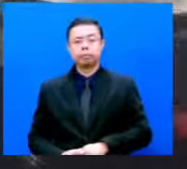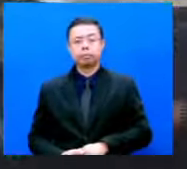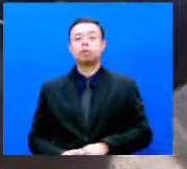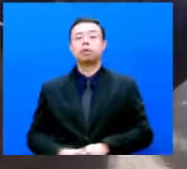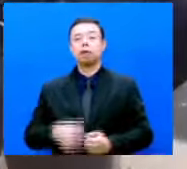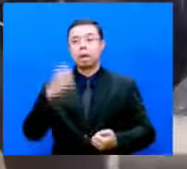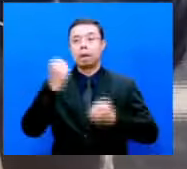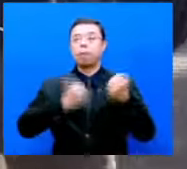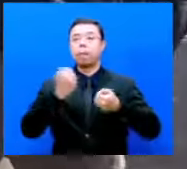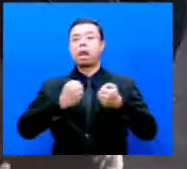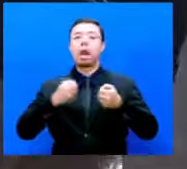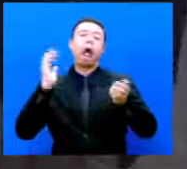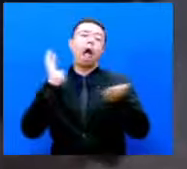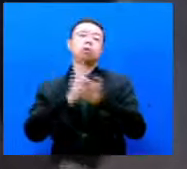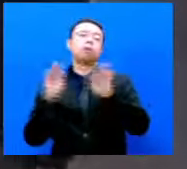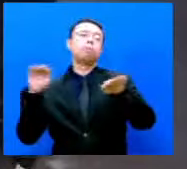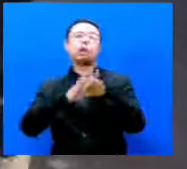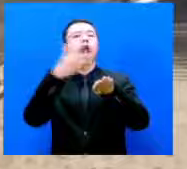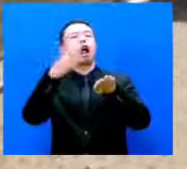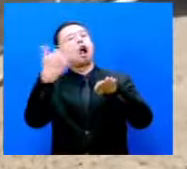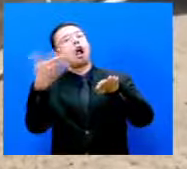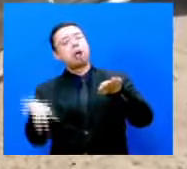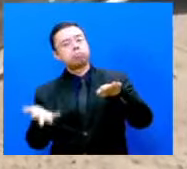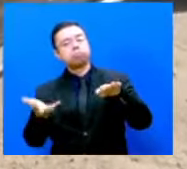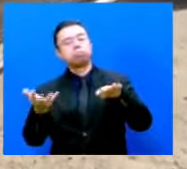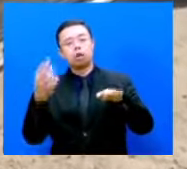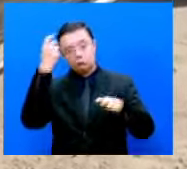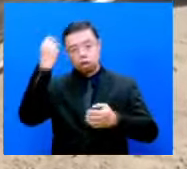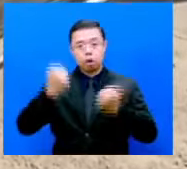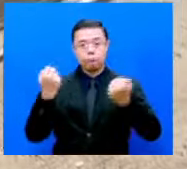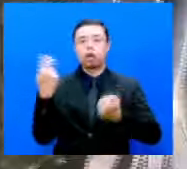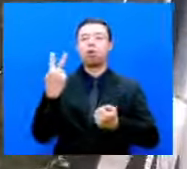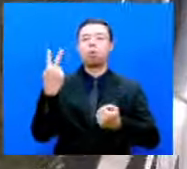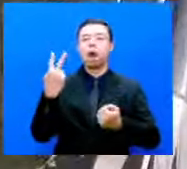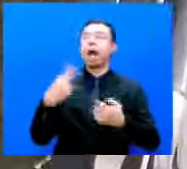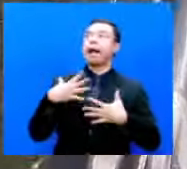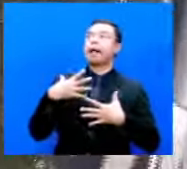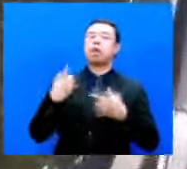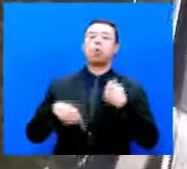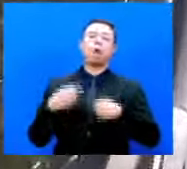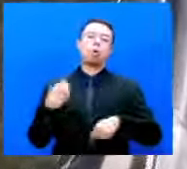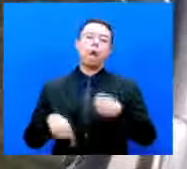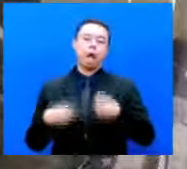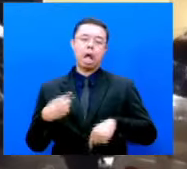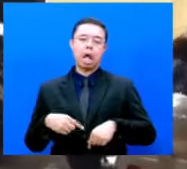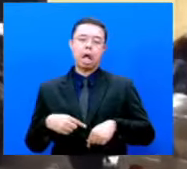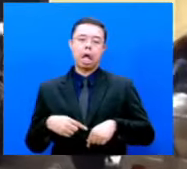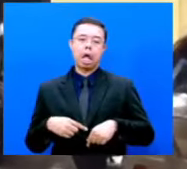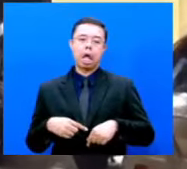Akibatnya, minibus tersebut terguling, sementara sopir dan dua penumpang lainnya mengalami shock dan luka ringan.